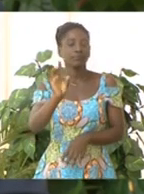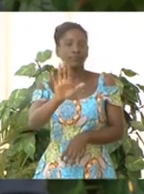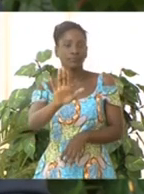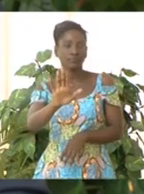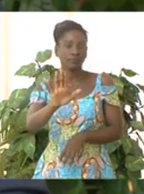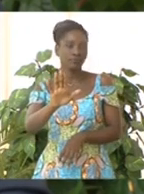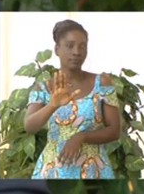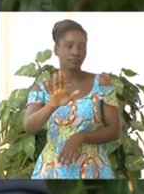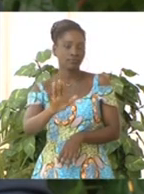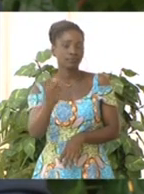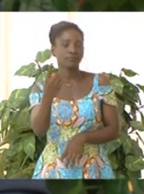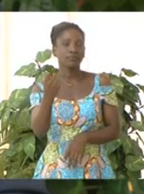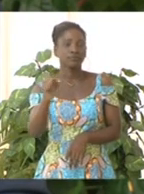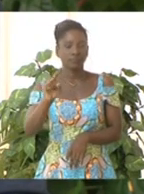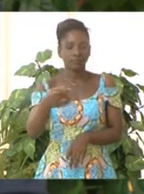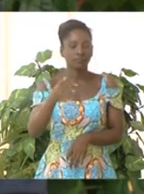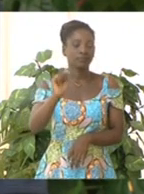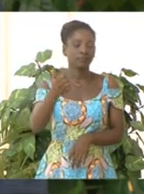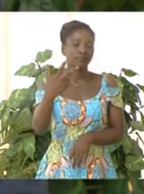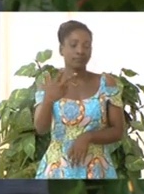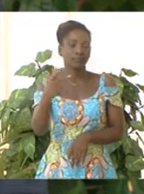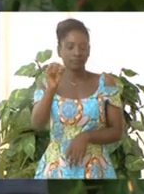85, soit 11,13%.